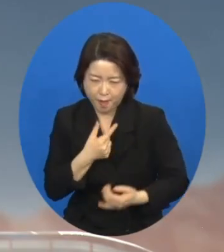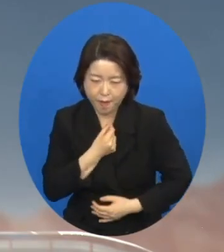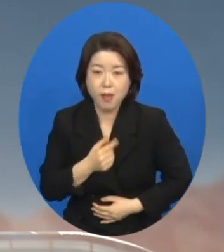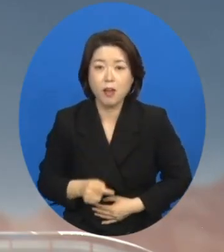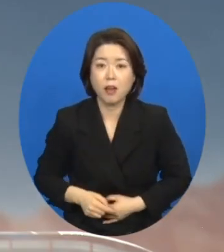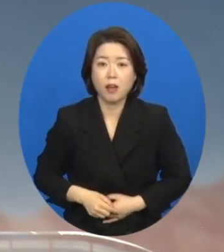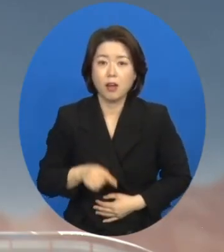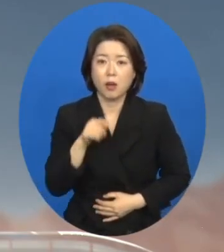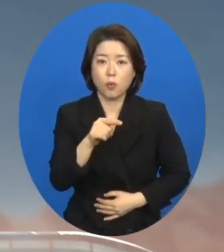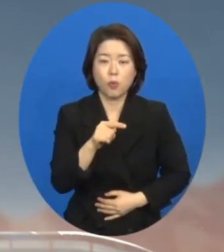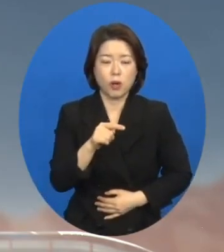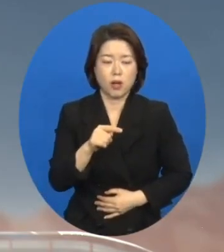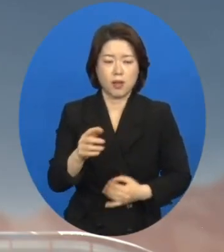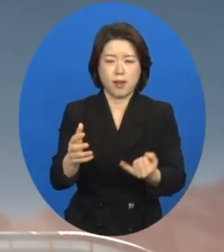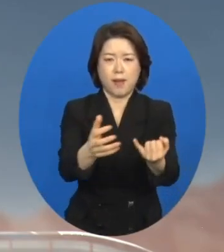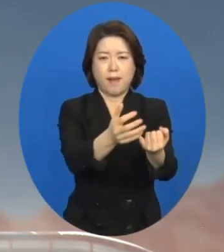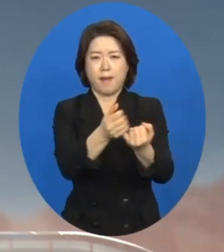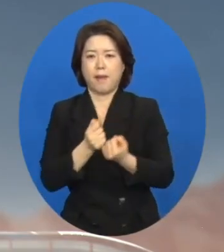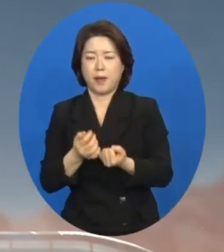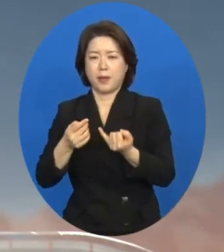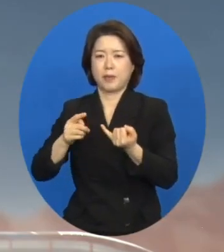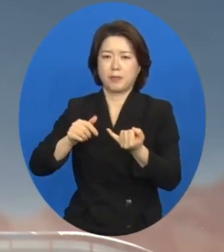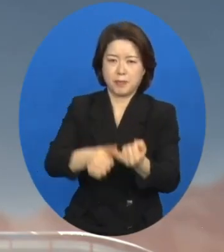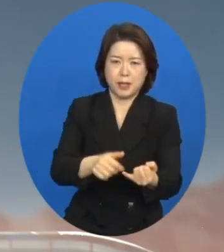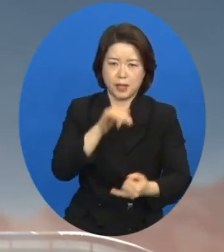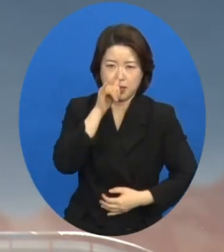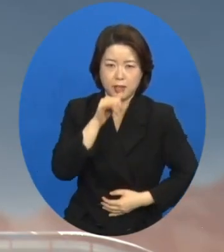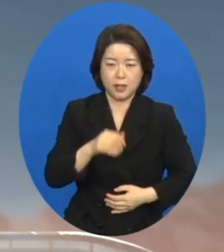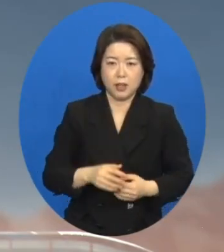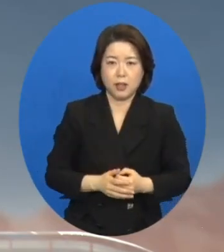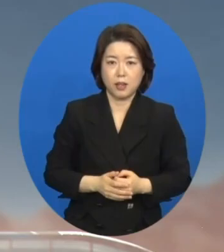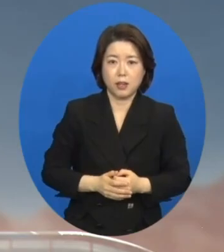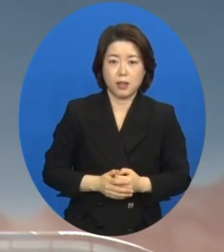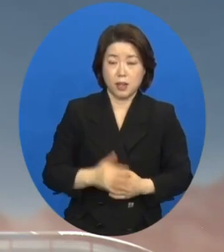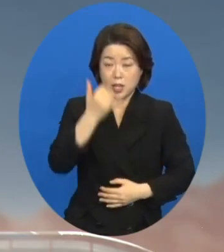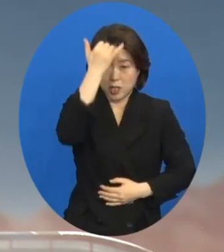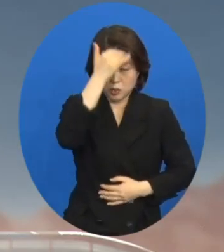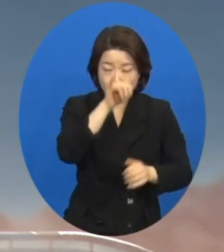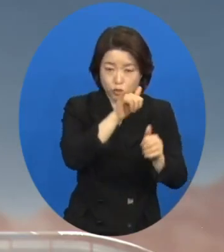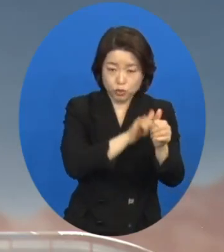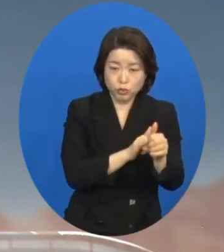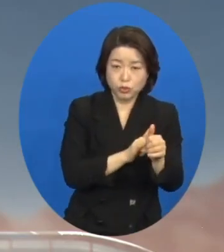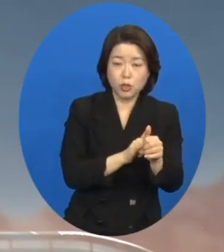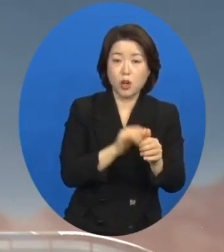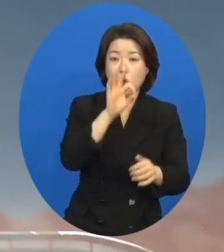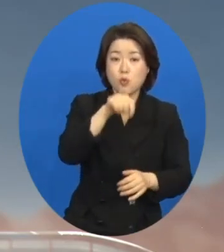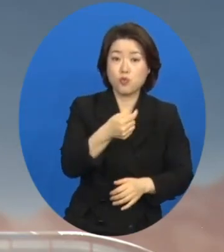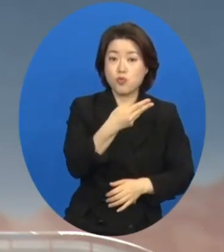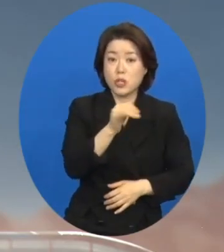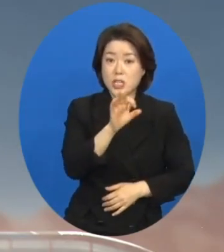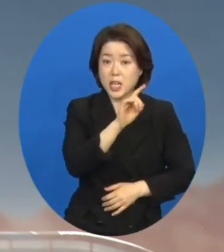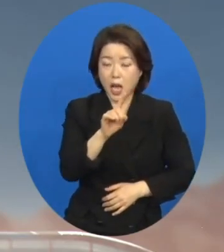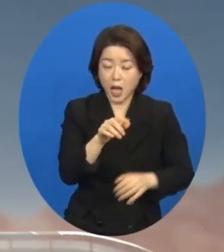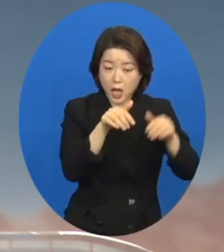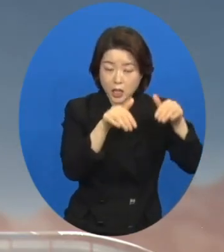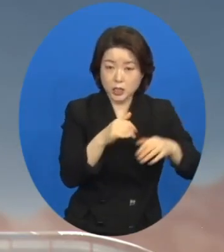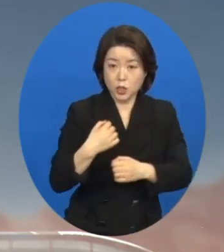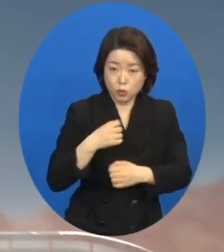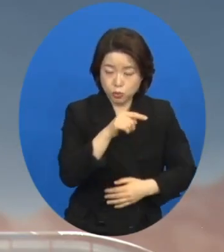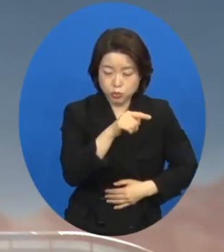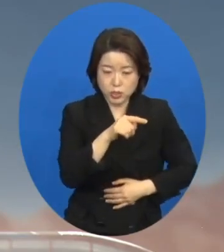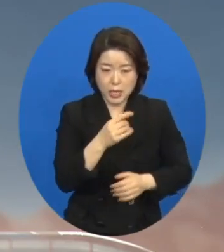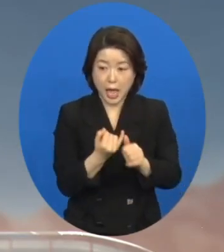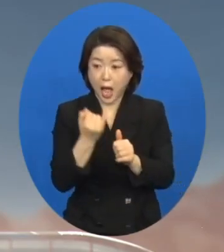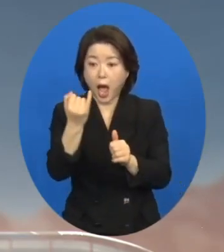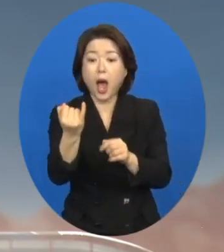뭐예요? 취합니다. 충성스러운 우리아의 아내 를 빼앗아 취하는 거예요. 그리고